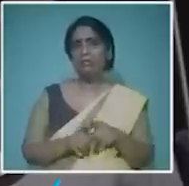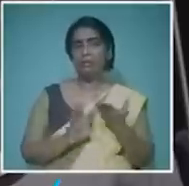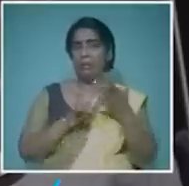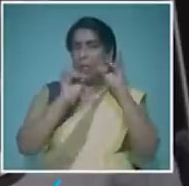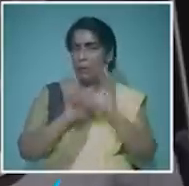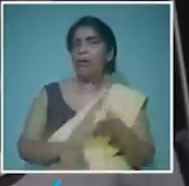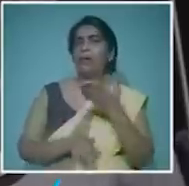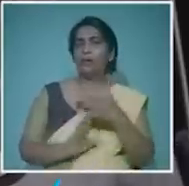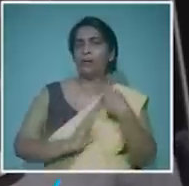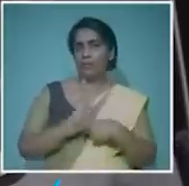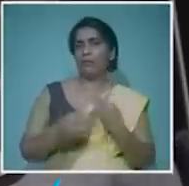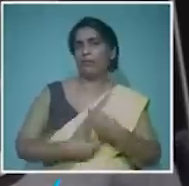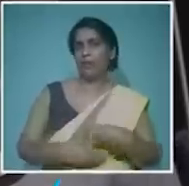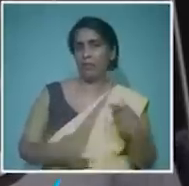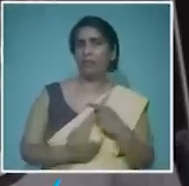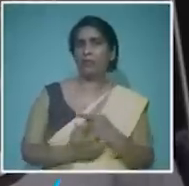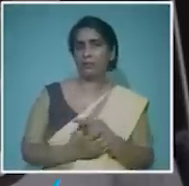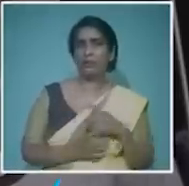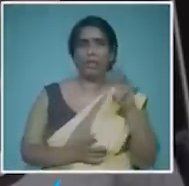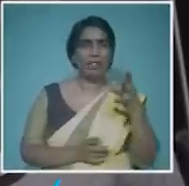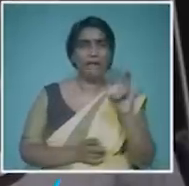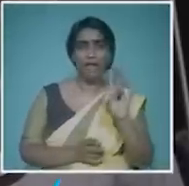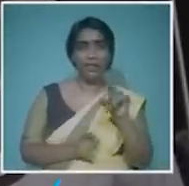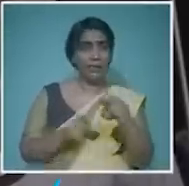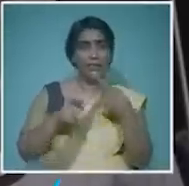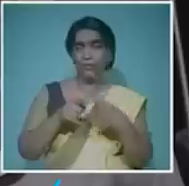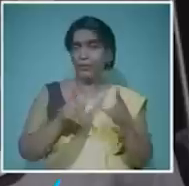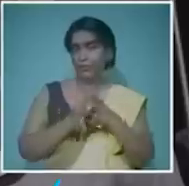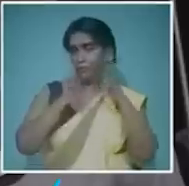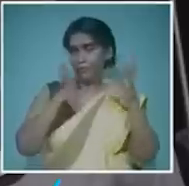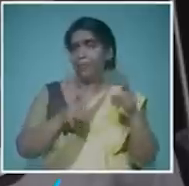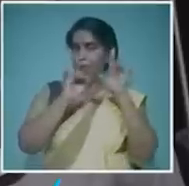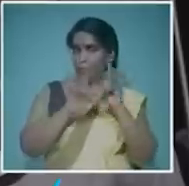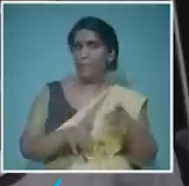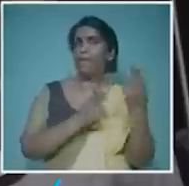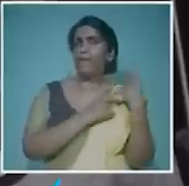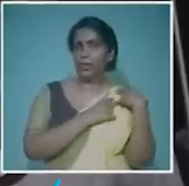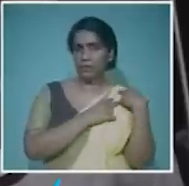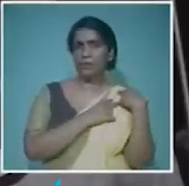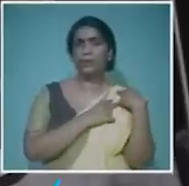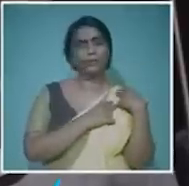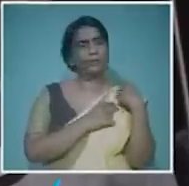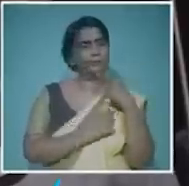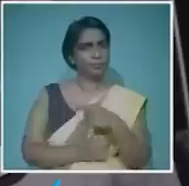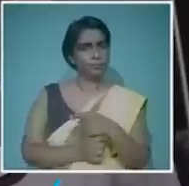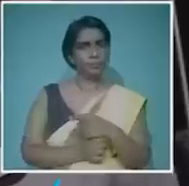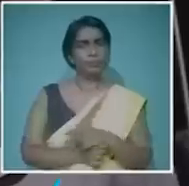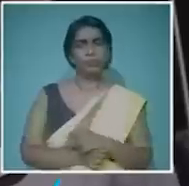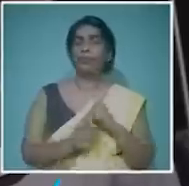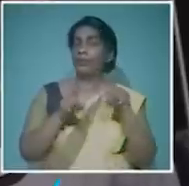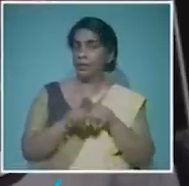රටට මෙහෙම වෙලා තියෙන්නේ. මේ 225 විතරක් නෙමෙයි, මේ ගොඩක් අය මේ තත්වයට වග කියන්න ඕන. ඒක එක